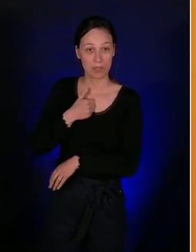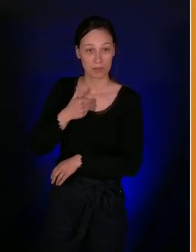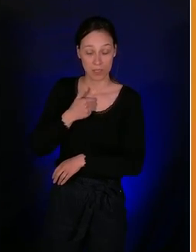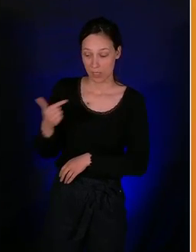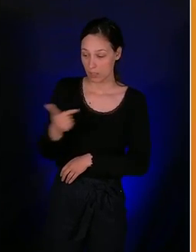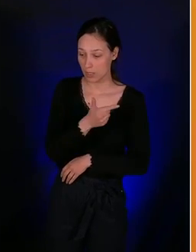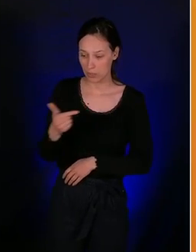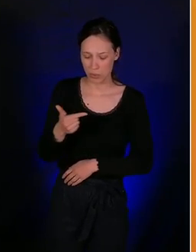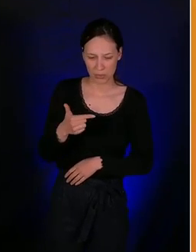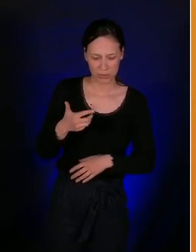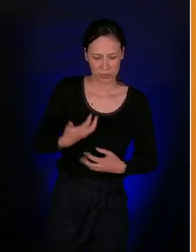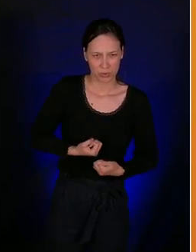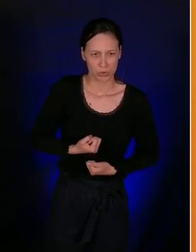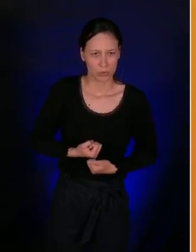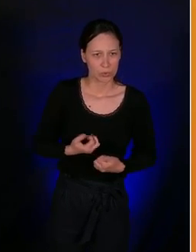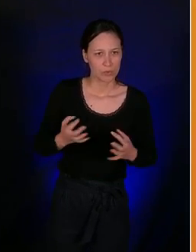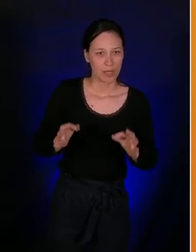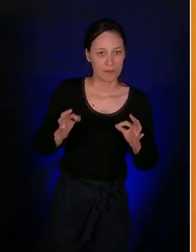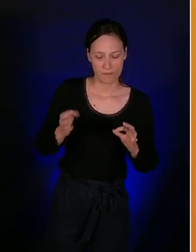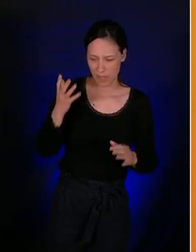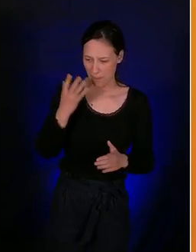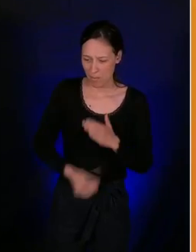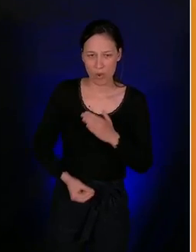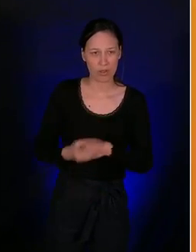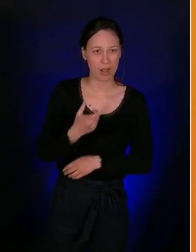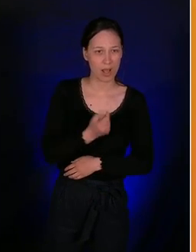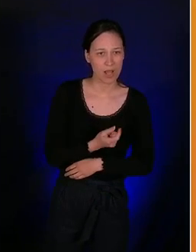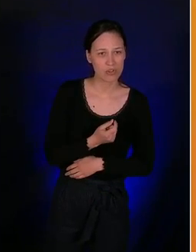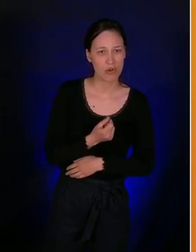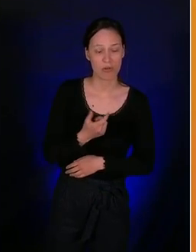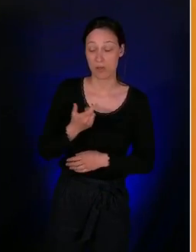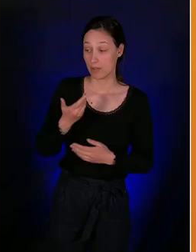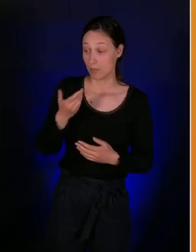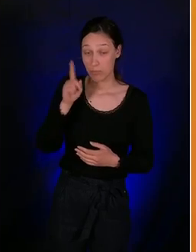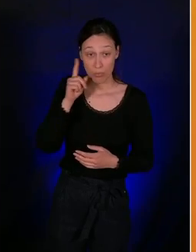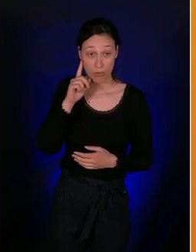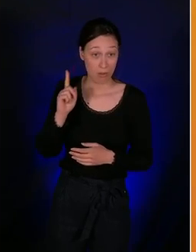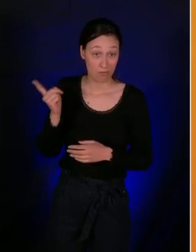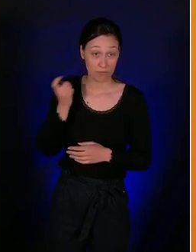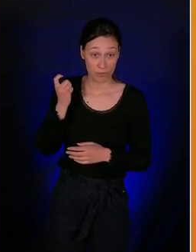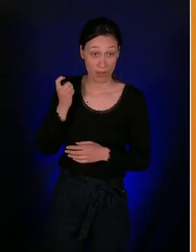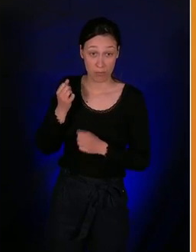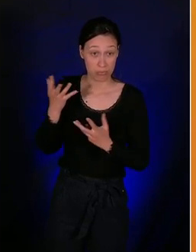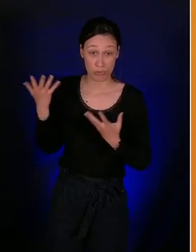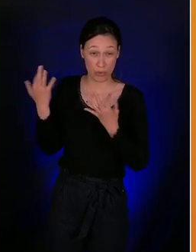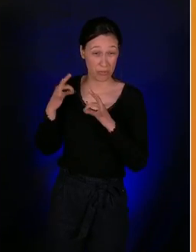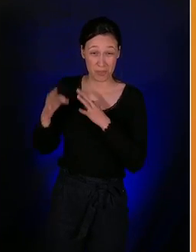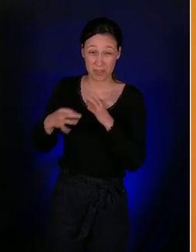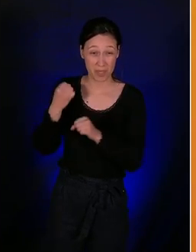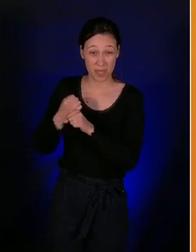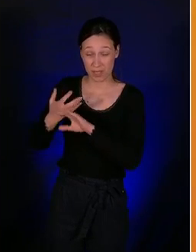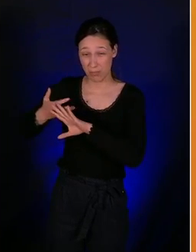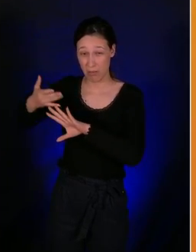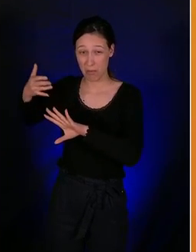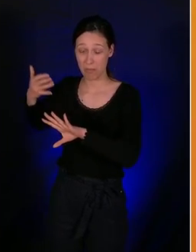subventions étatiques, et ce depuis des décennies de gouvernance libérale. Pourtant, la recherche, elle est au cœur de